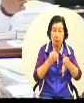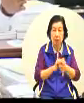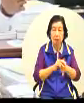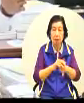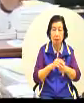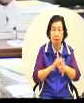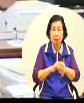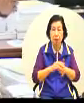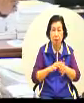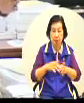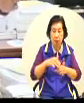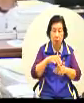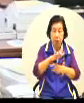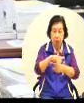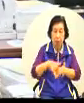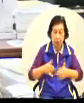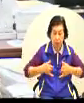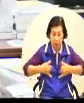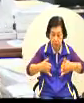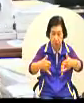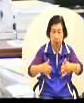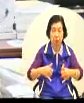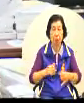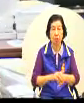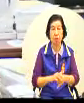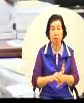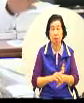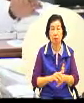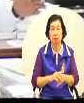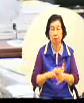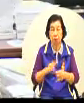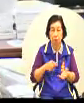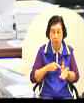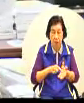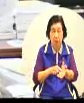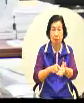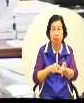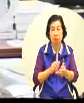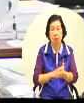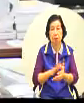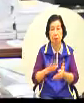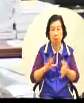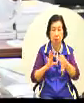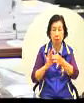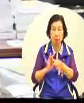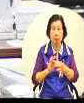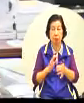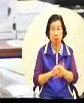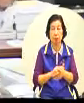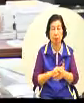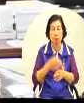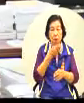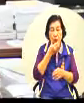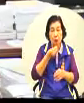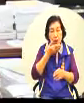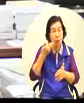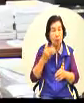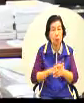面，或者要申请相关的福利的申